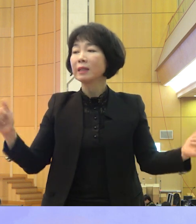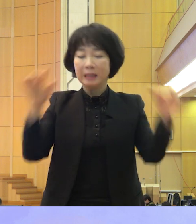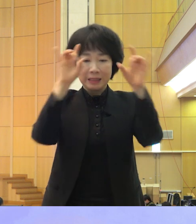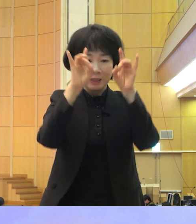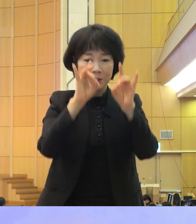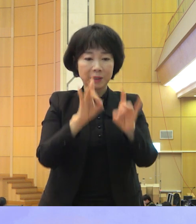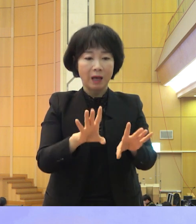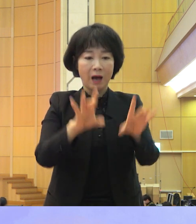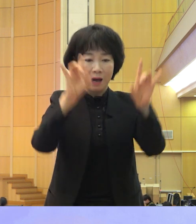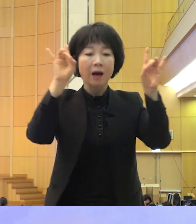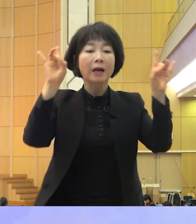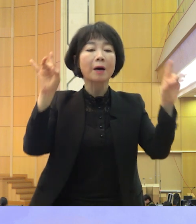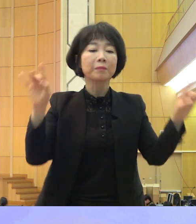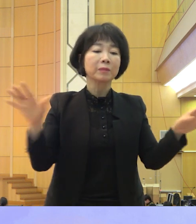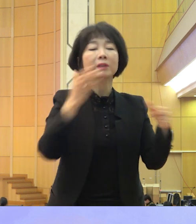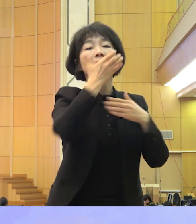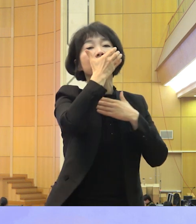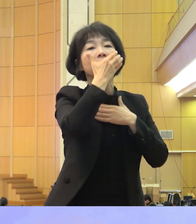믿는